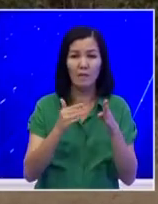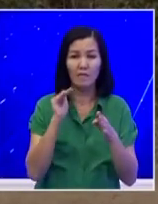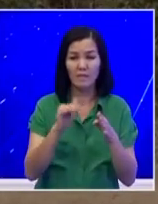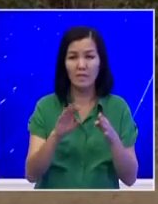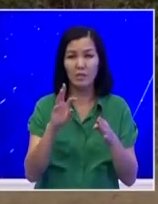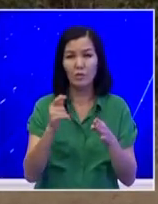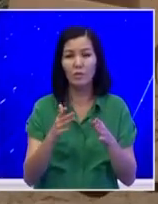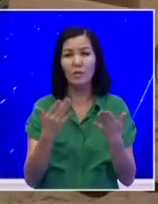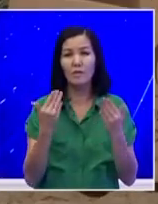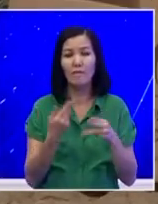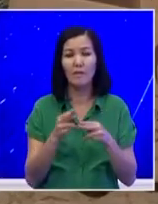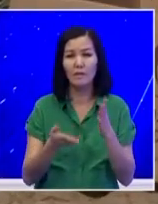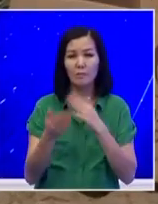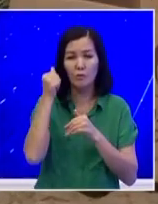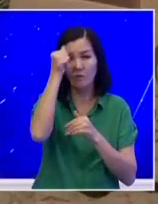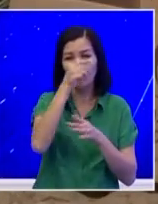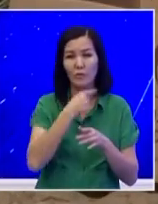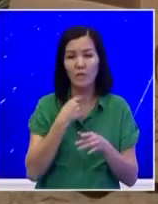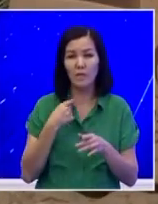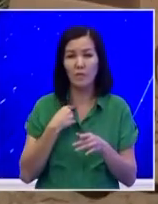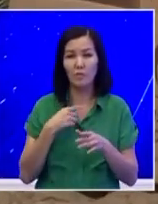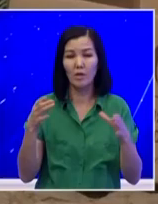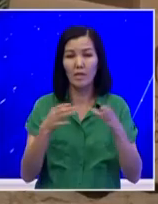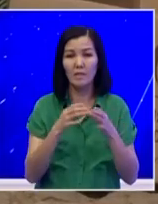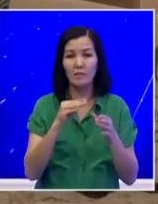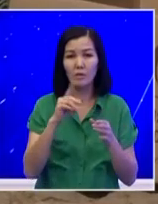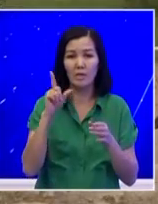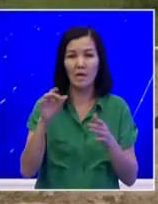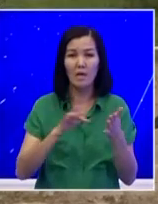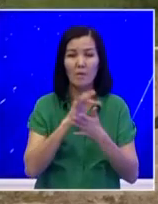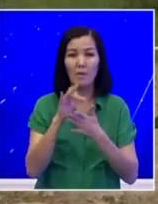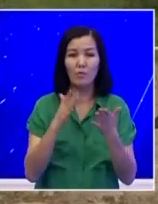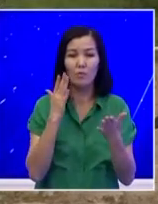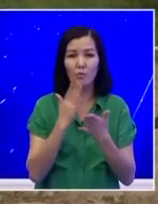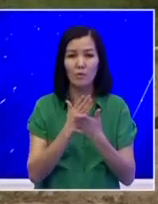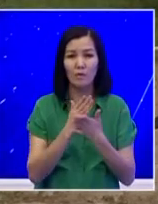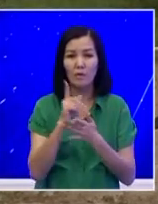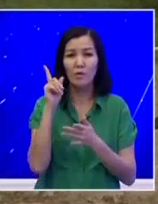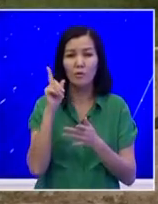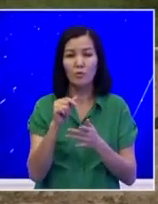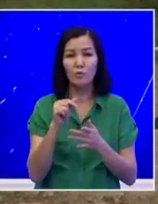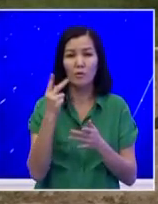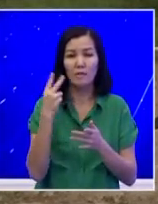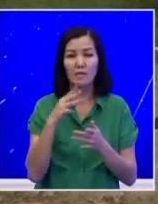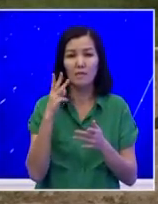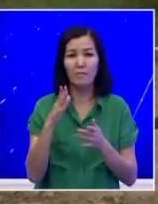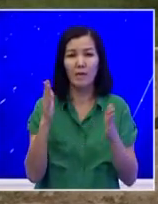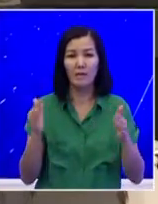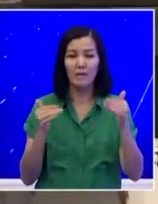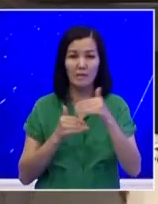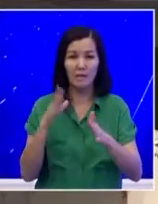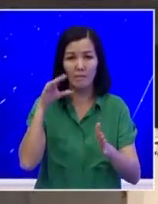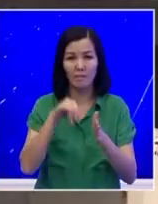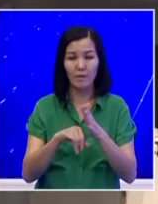2500. Отметим также, что с прошлого года талдыкурганским отделом ЖКХ по городу было установлено 135 подземных мусорных контейнеров, вместимость